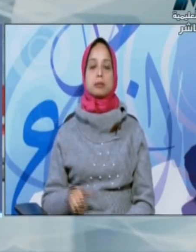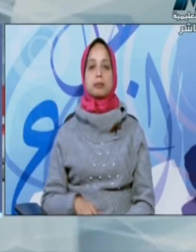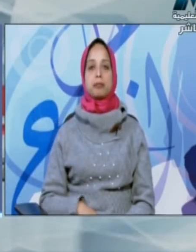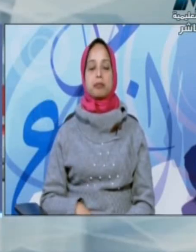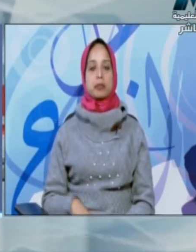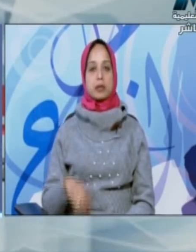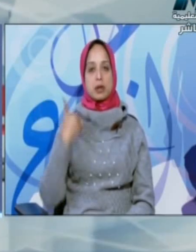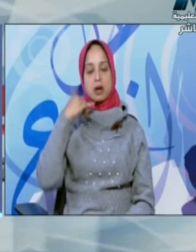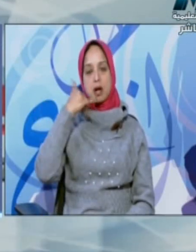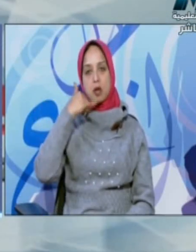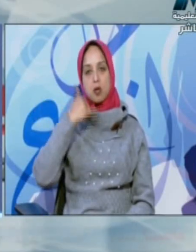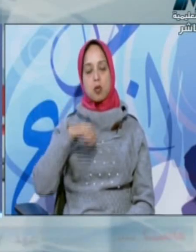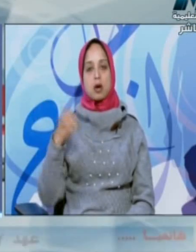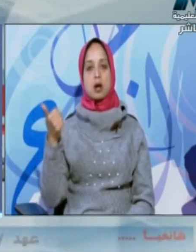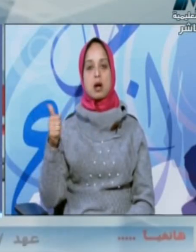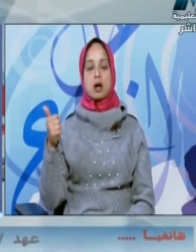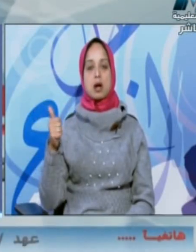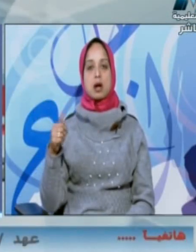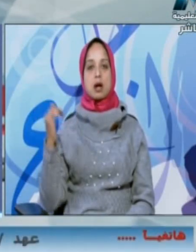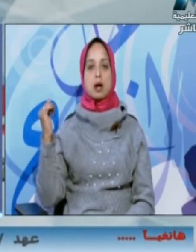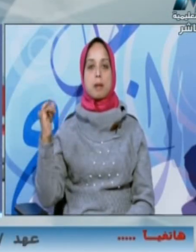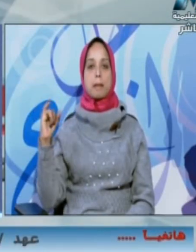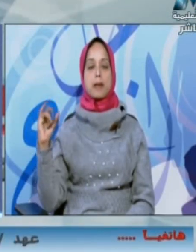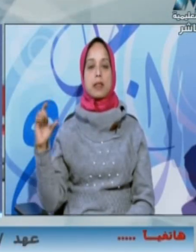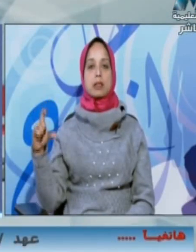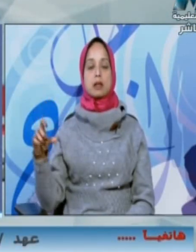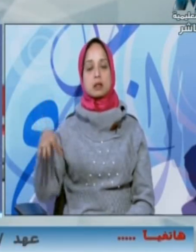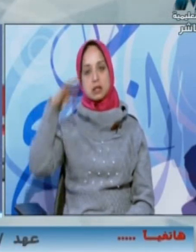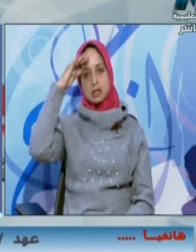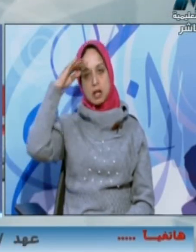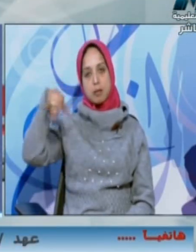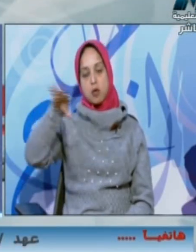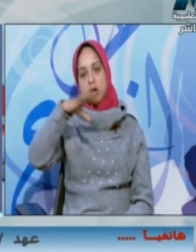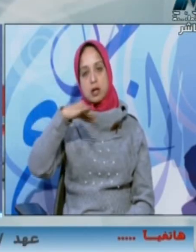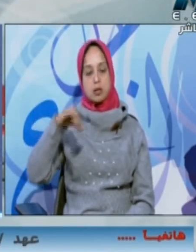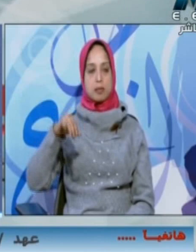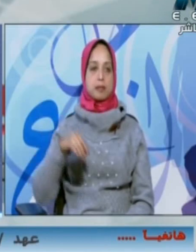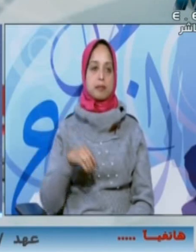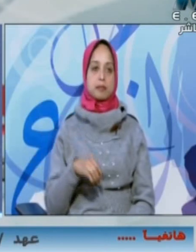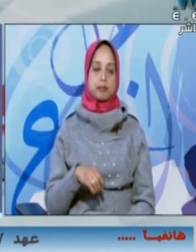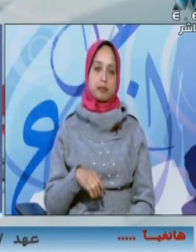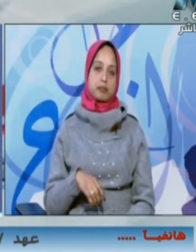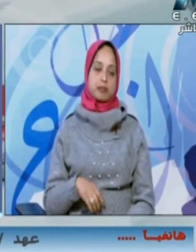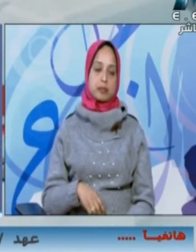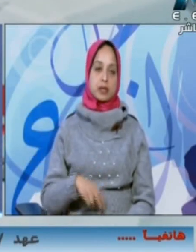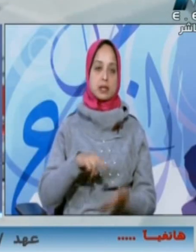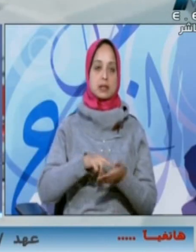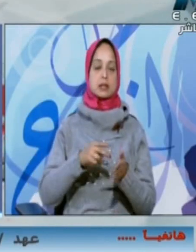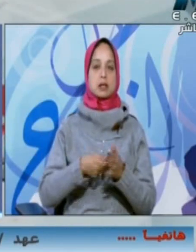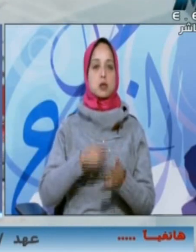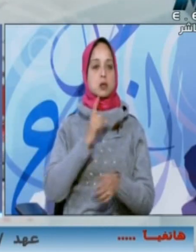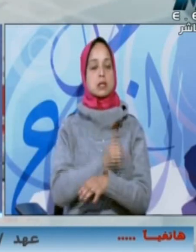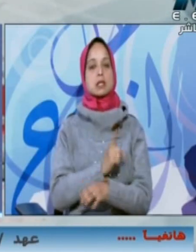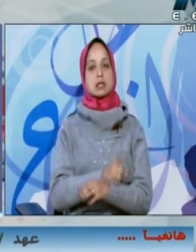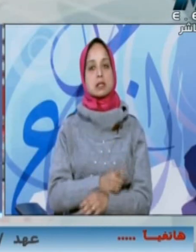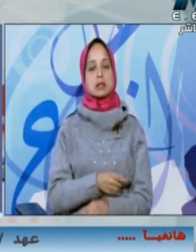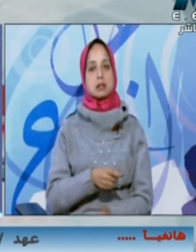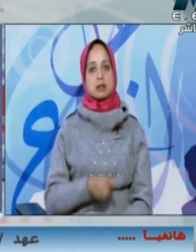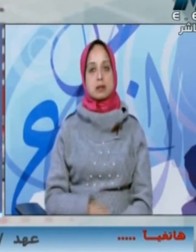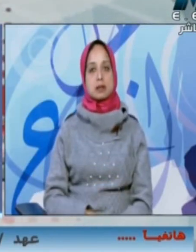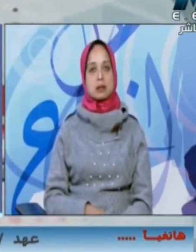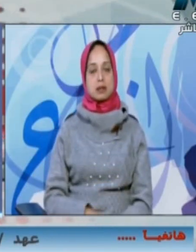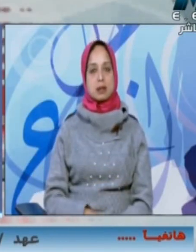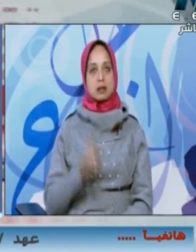عليكم. السلام عليكم. الو. ايوه السلام عليكم. ازي حضرتك يا مستر؟ الله يخليك، ازيك يا